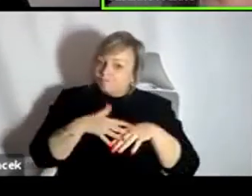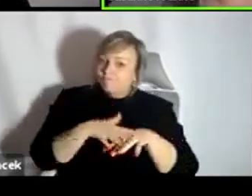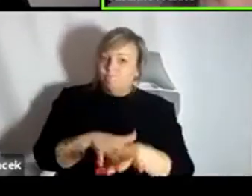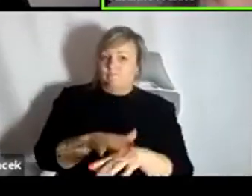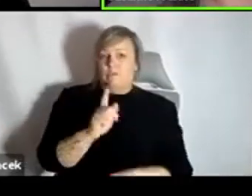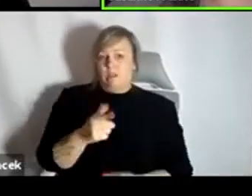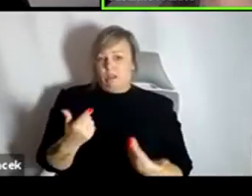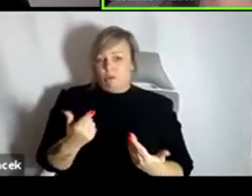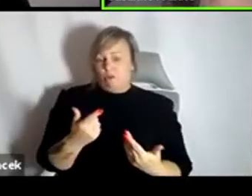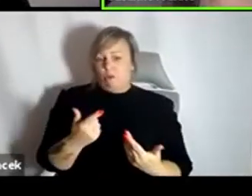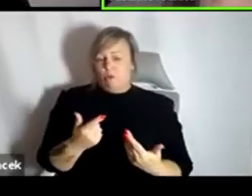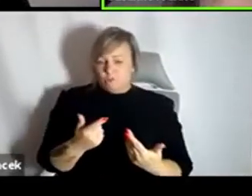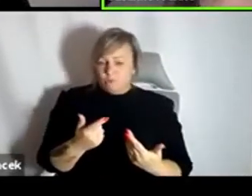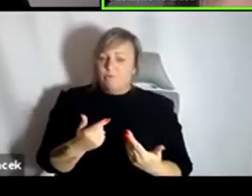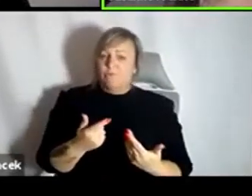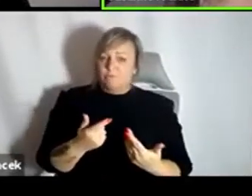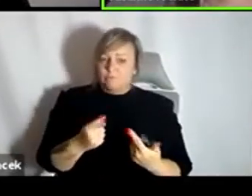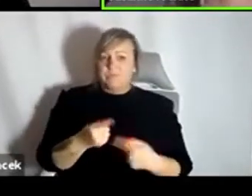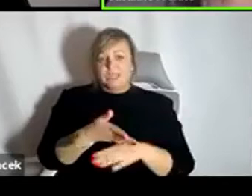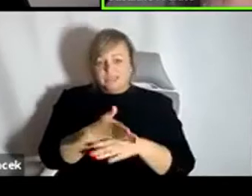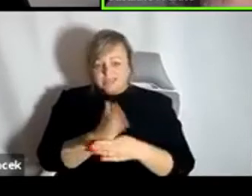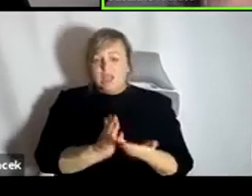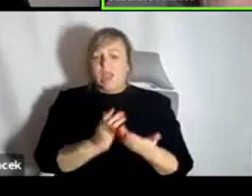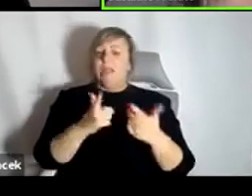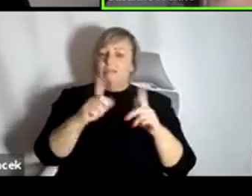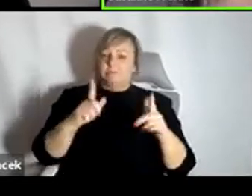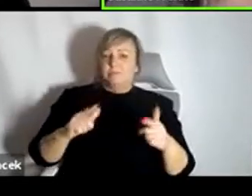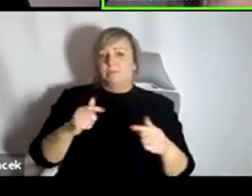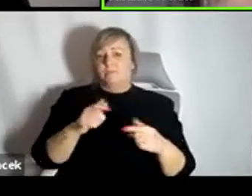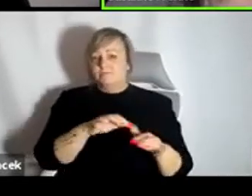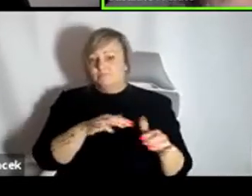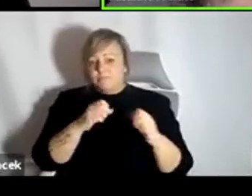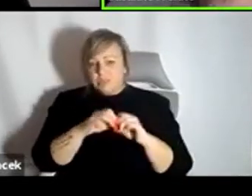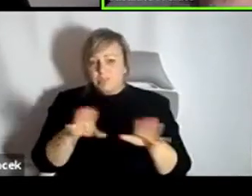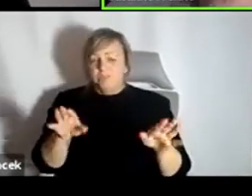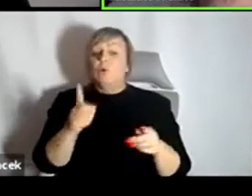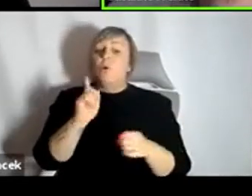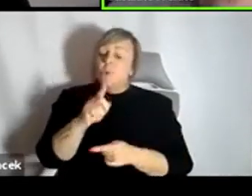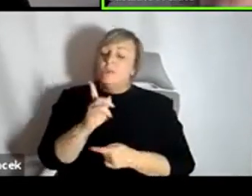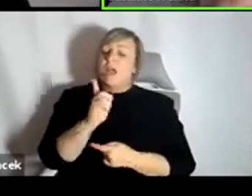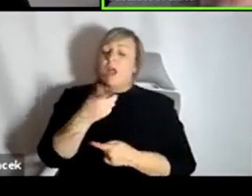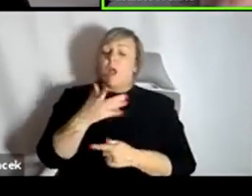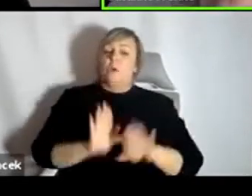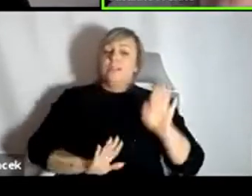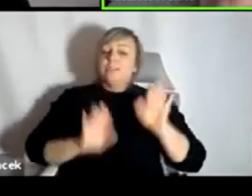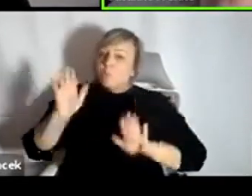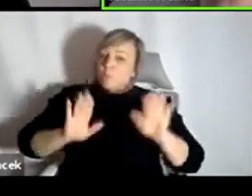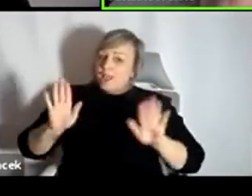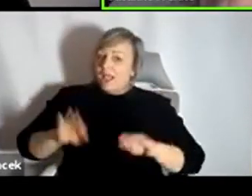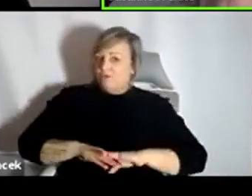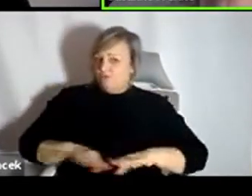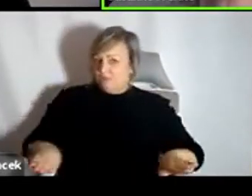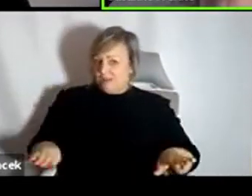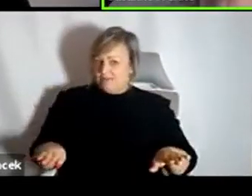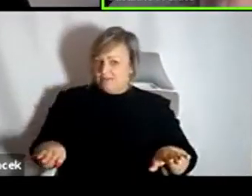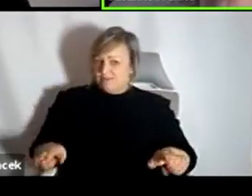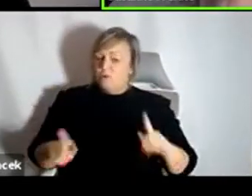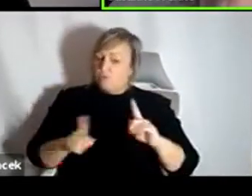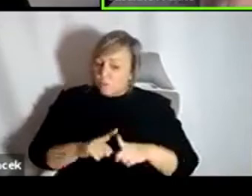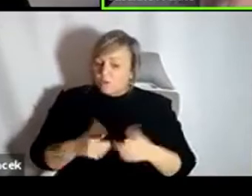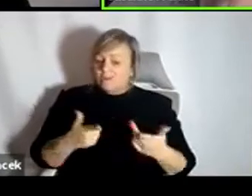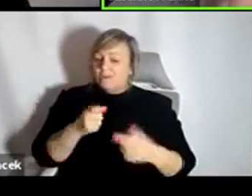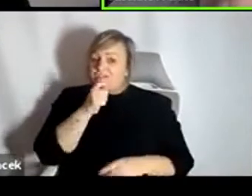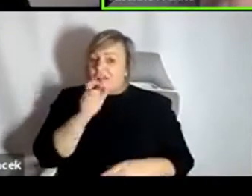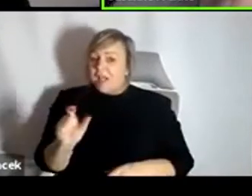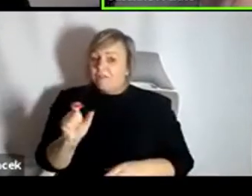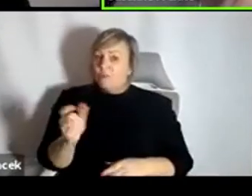der wirtschaftlichen Dimension, um Vereine als demokratische Basis und um gesellschaftliche Verantwortung.